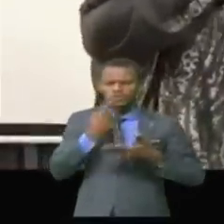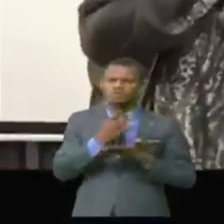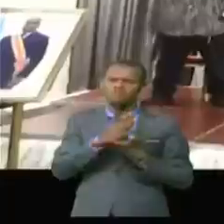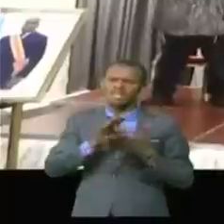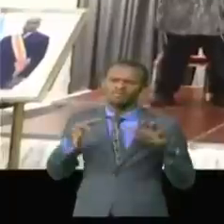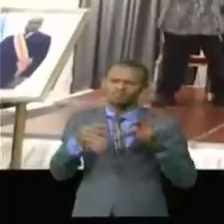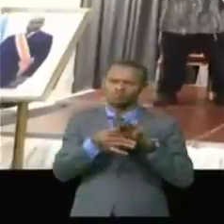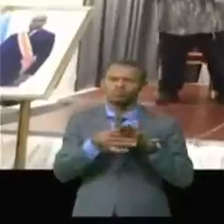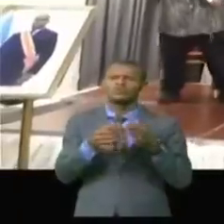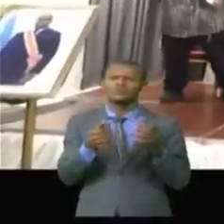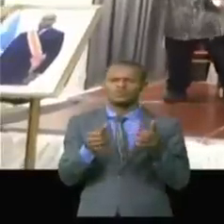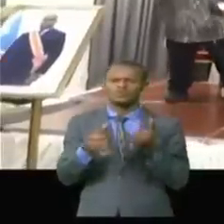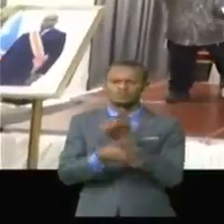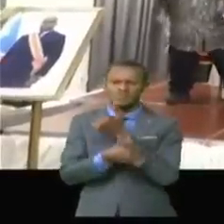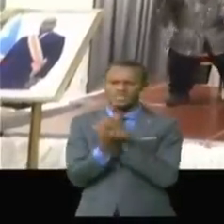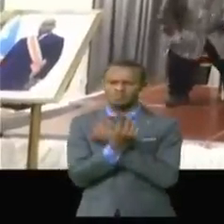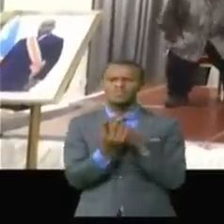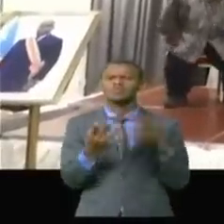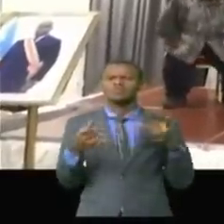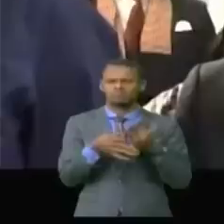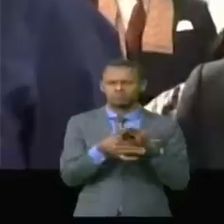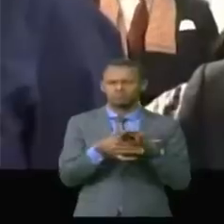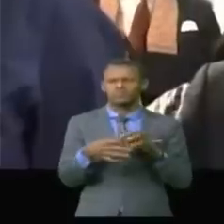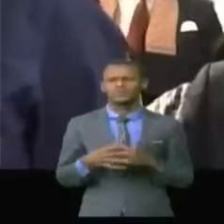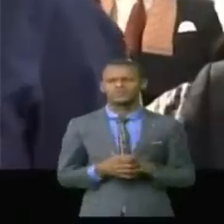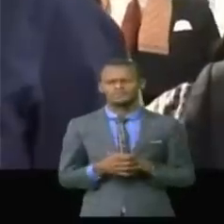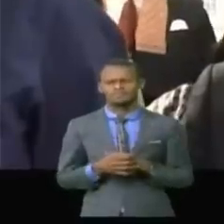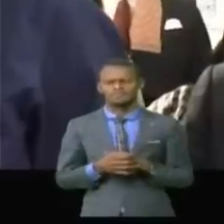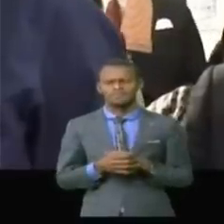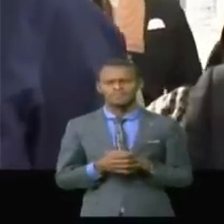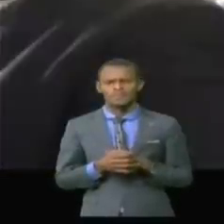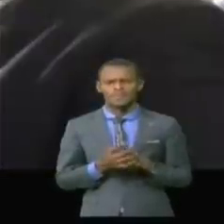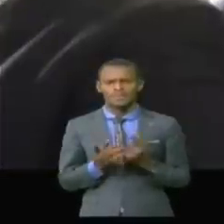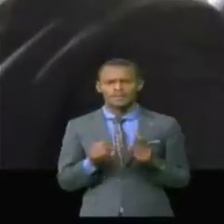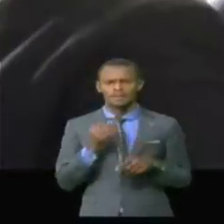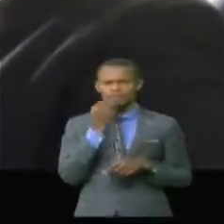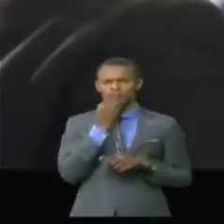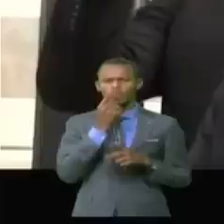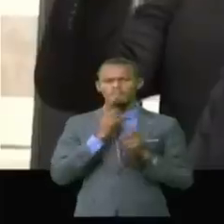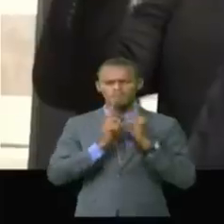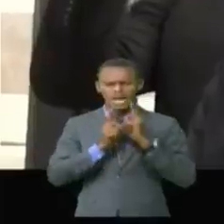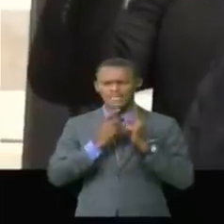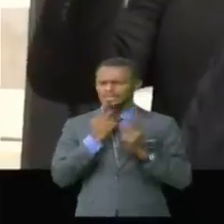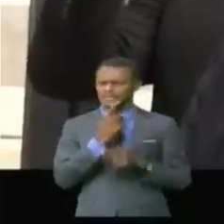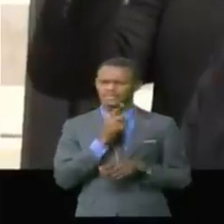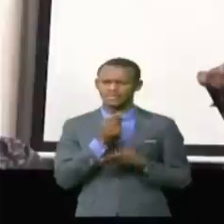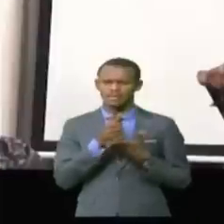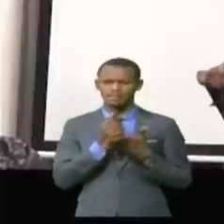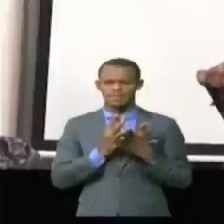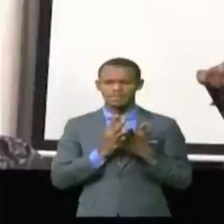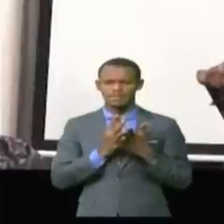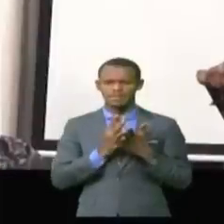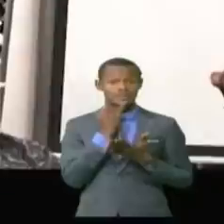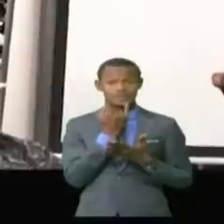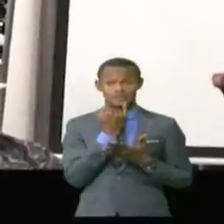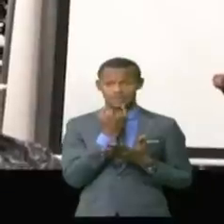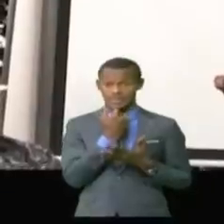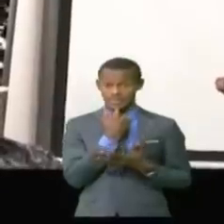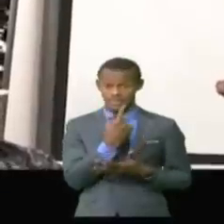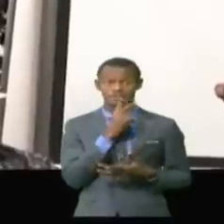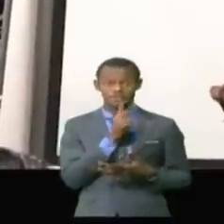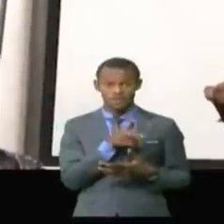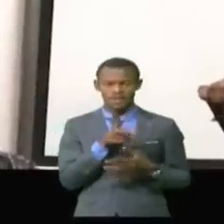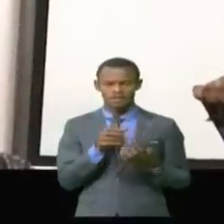Amen. Dans son mot, Guolangi a souligné l'importance de relations diplomatiques entre la RDC et Israël. Israël